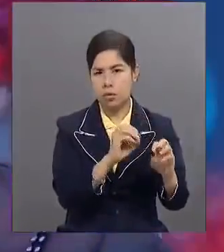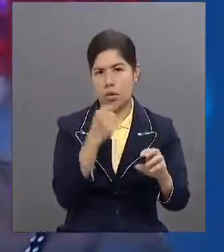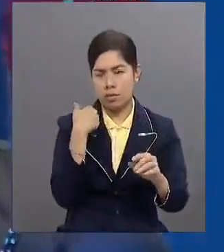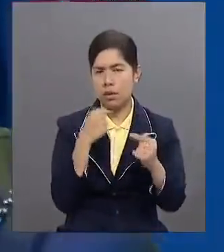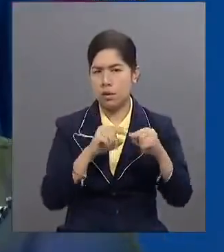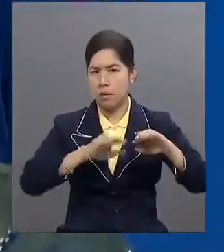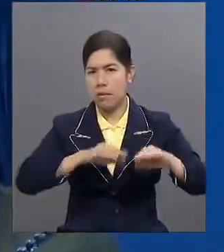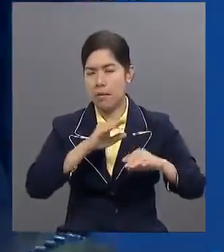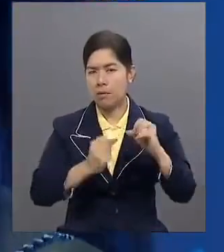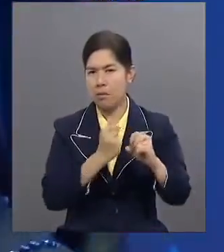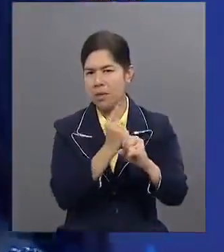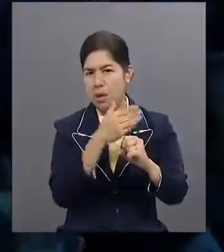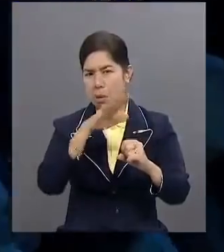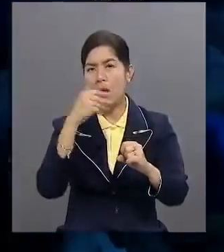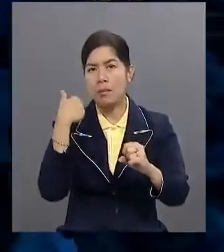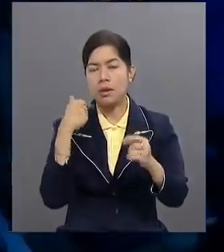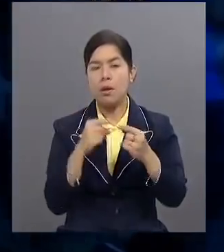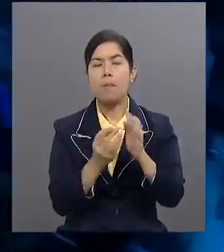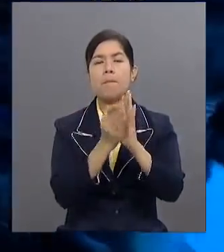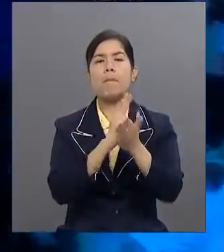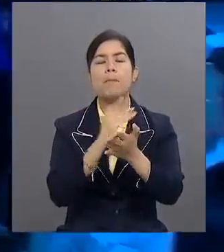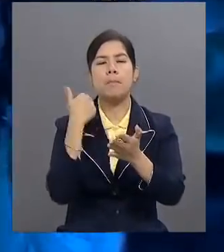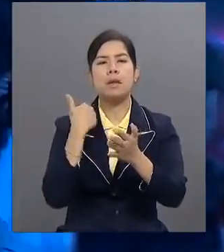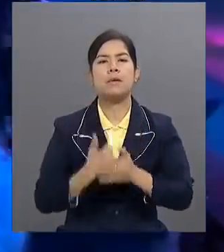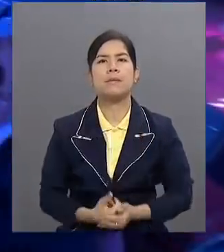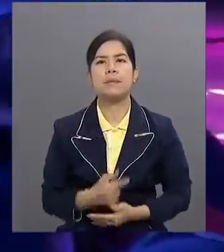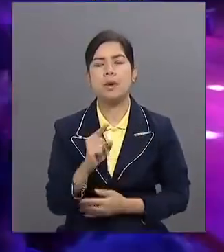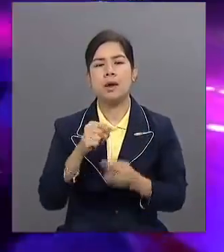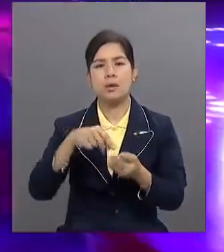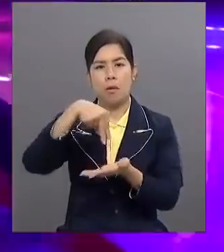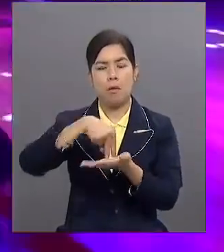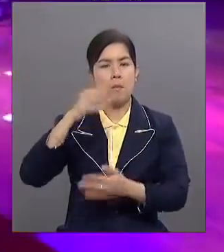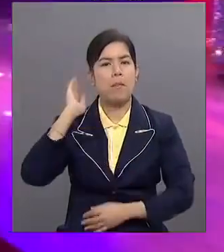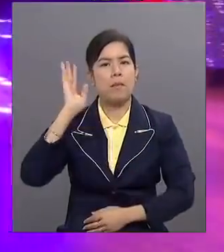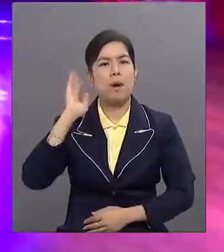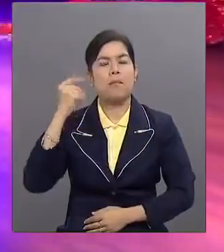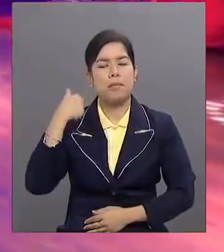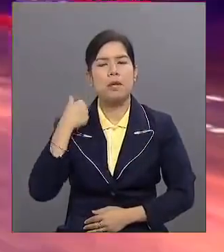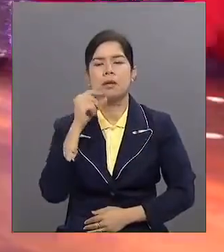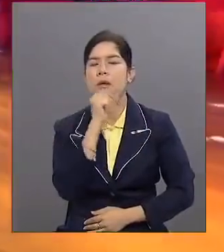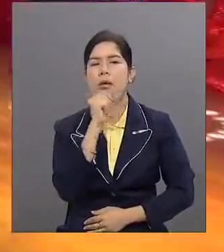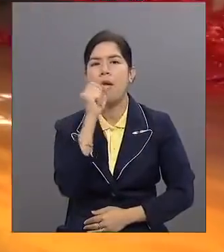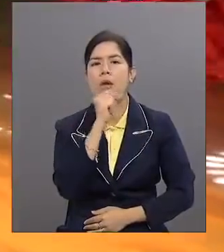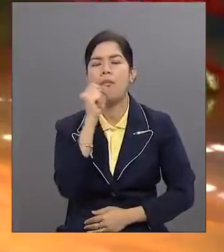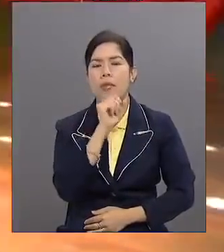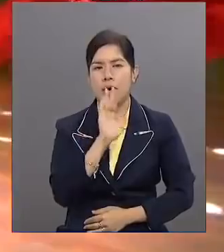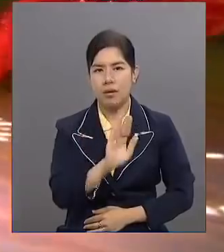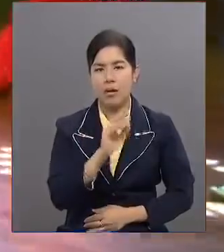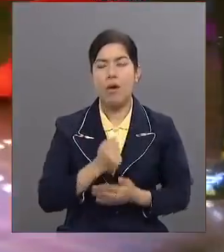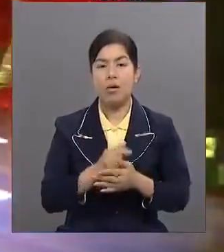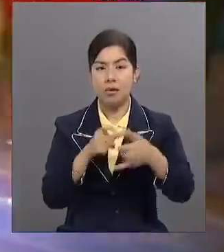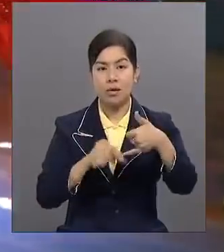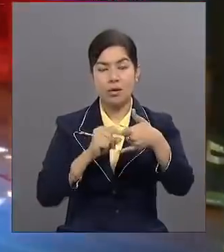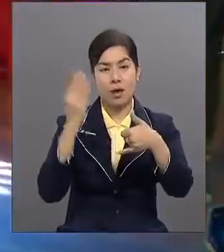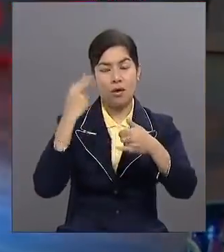องปรับทั้งเรื่องการใช้เสียงและพลังงานนี้ก็เลยได้มาขึ้นเวทีโชว์เพลงลูกทุ่งอนิจจาทิงเจอของราชินีลูกทุ่งพุ่มพวงด